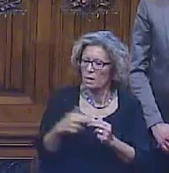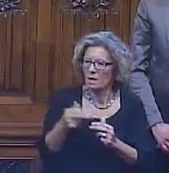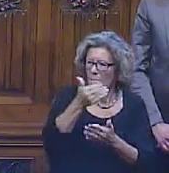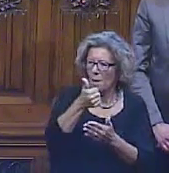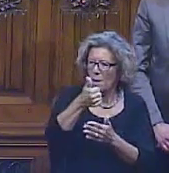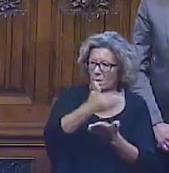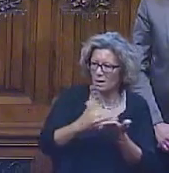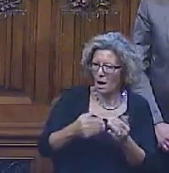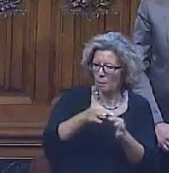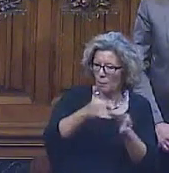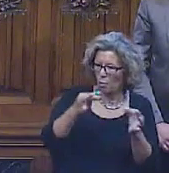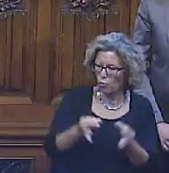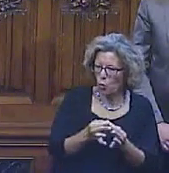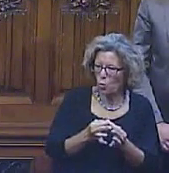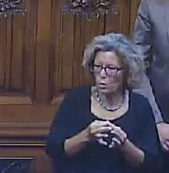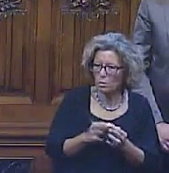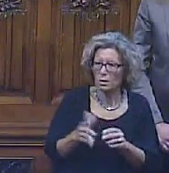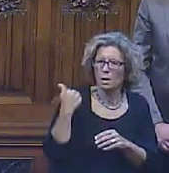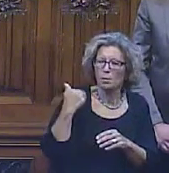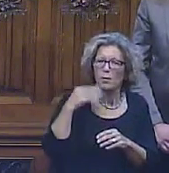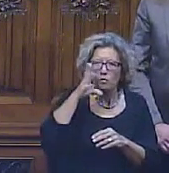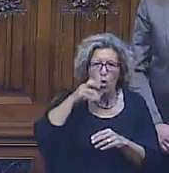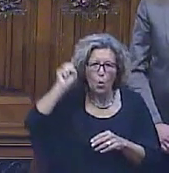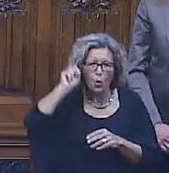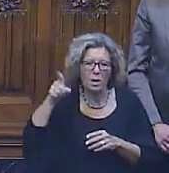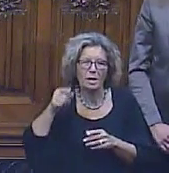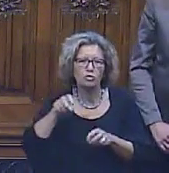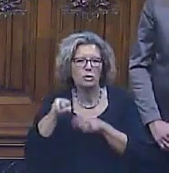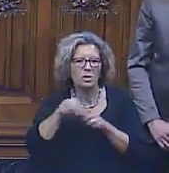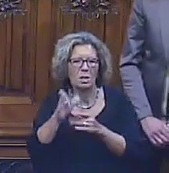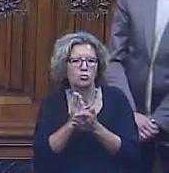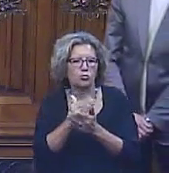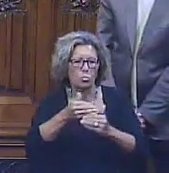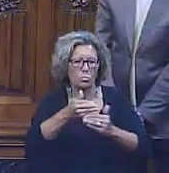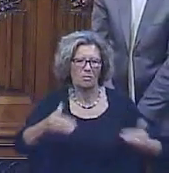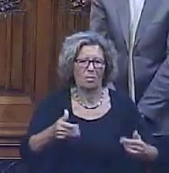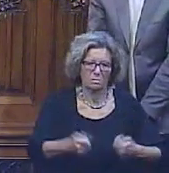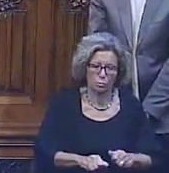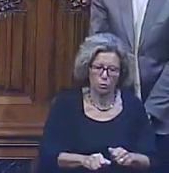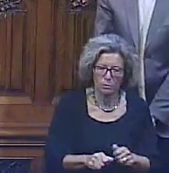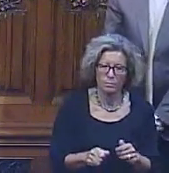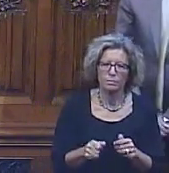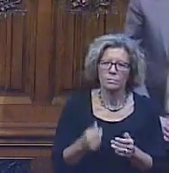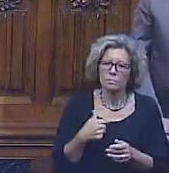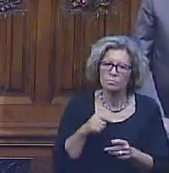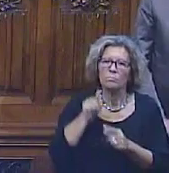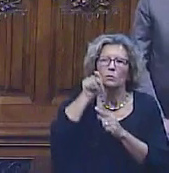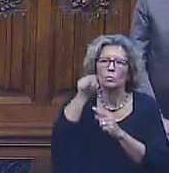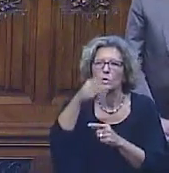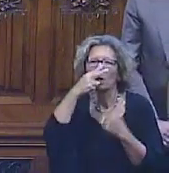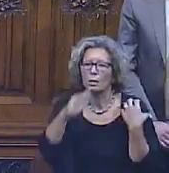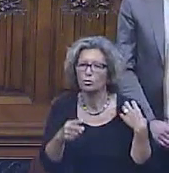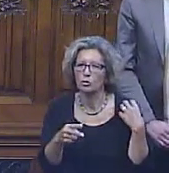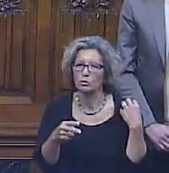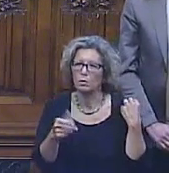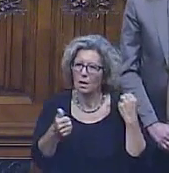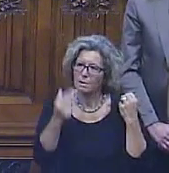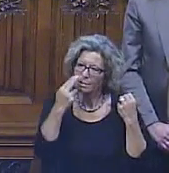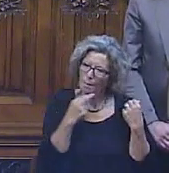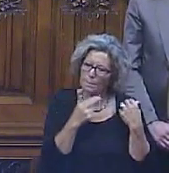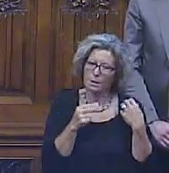eineinhalb Wochen, also knapp bevor die ungarische Regierung die Grenzen zugemacht hat, habe ich mir das wirklich vor Ort angesehen, an einem